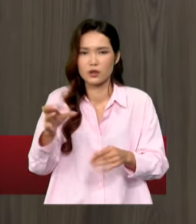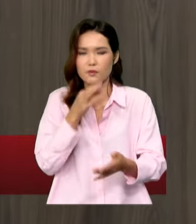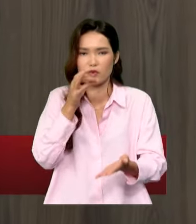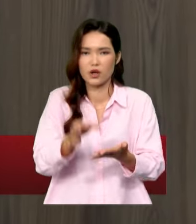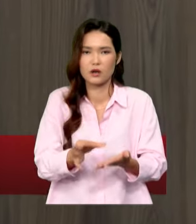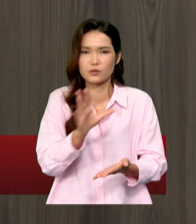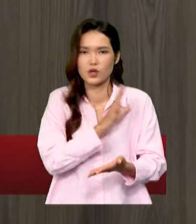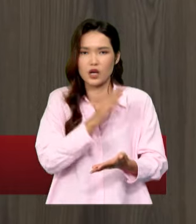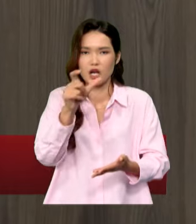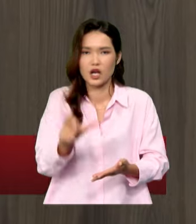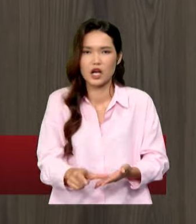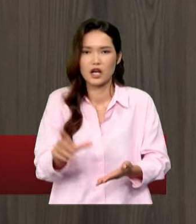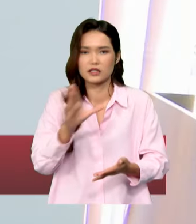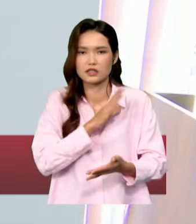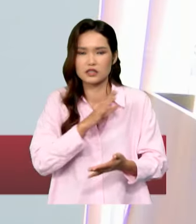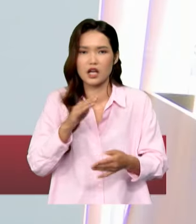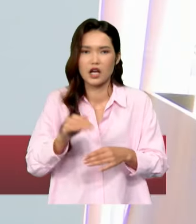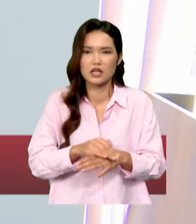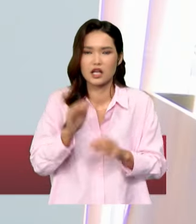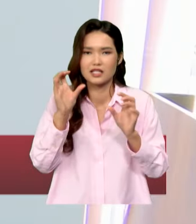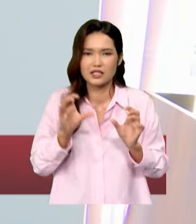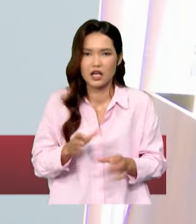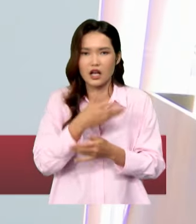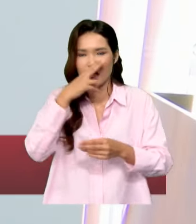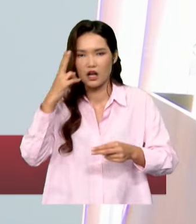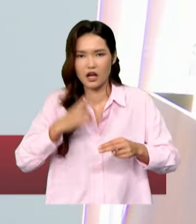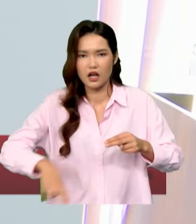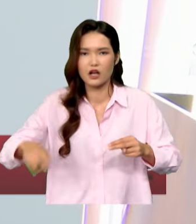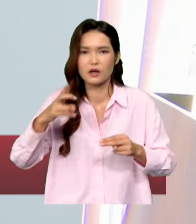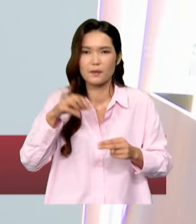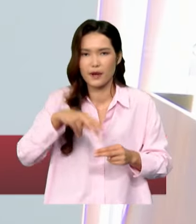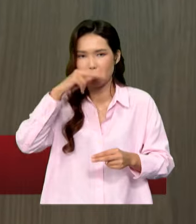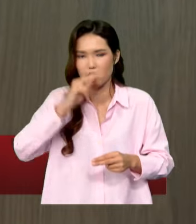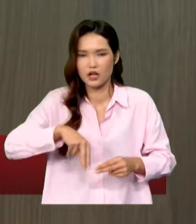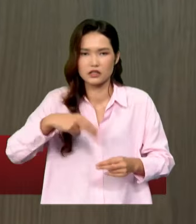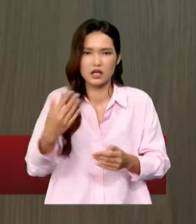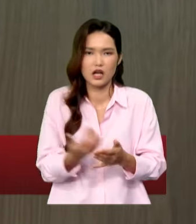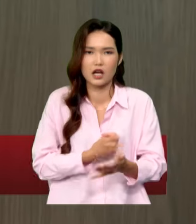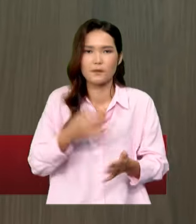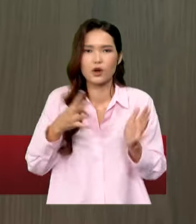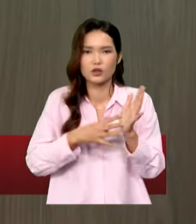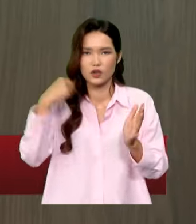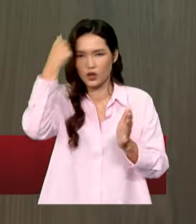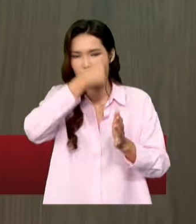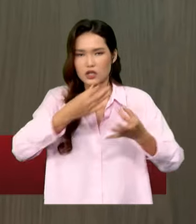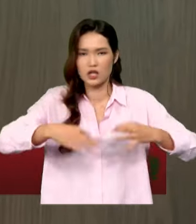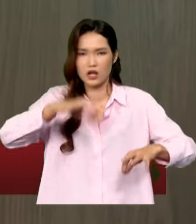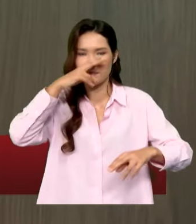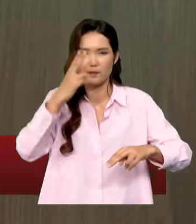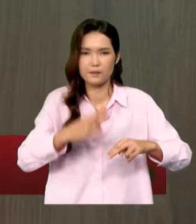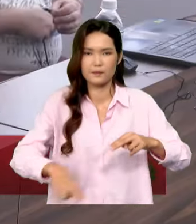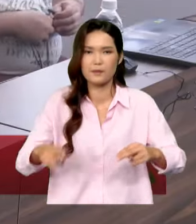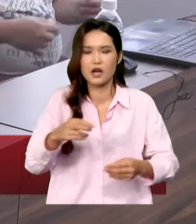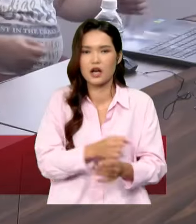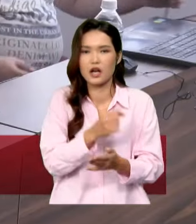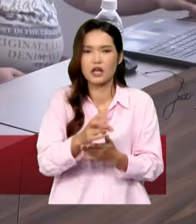берді. Ол адамды еркіндігінен заңсыз айыру бабы бойынша кінәлі деп танылып, 9 жылға бас бостандығынан айырылса,